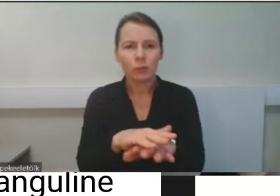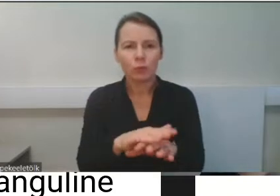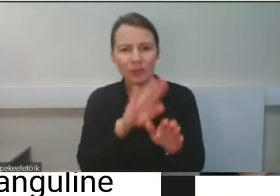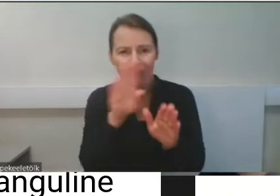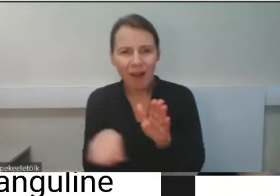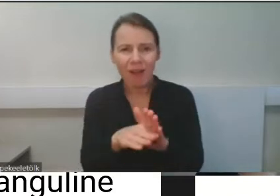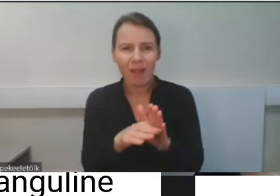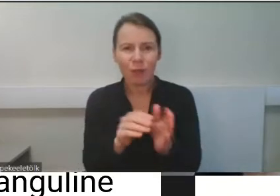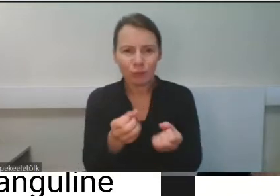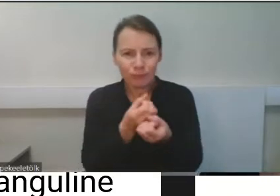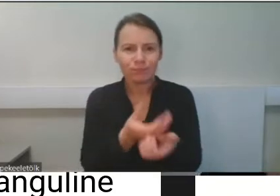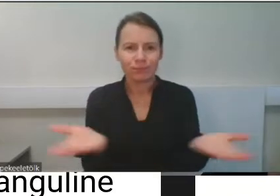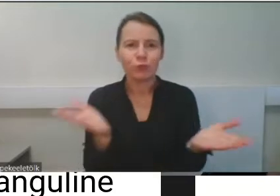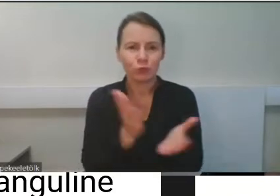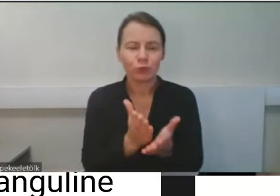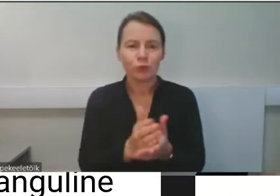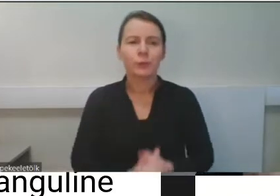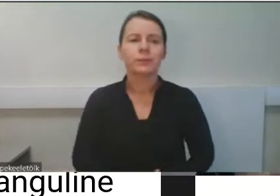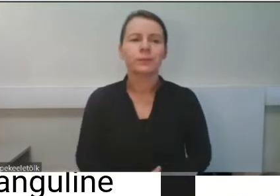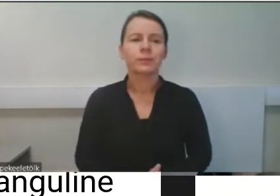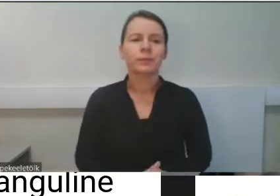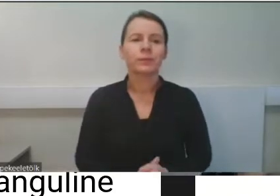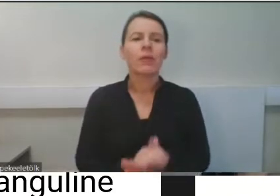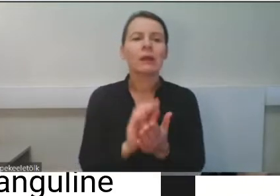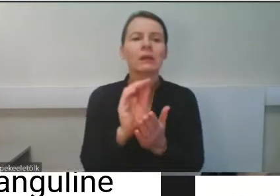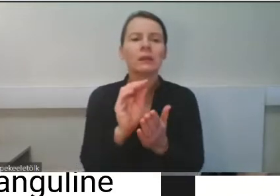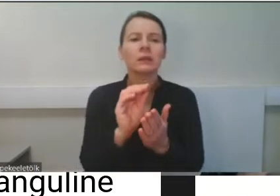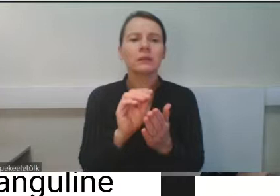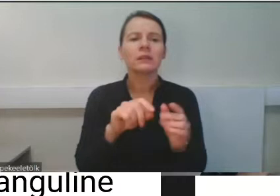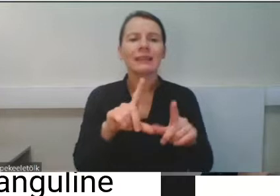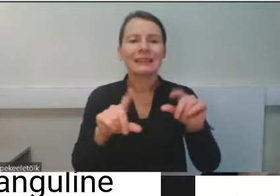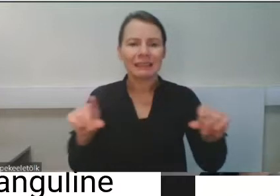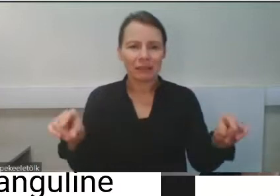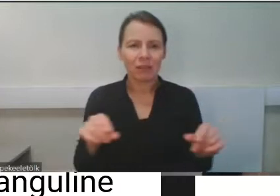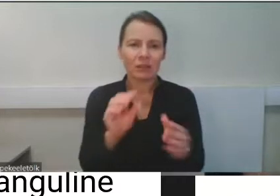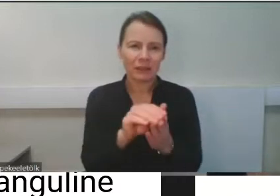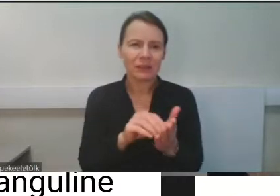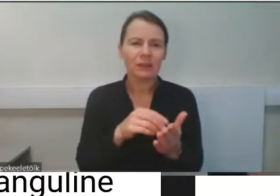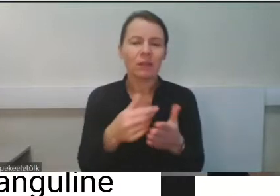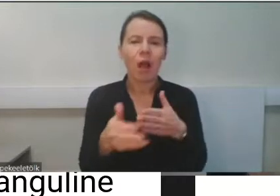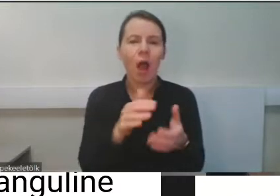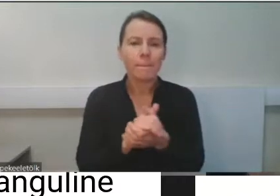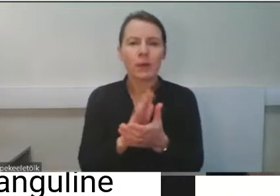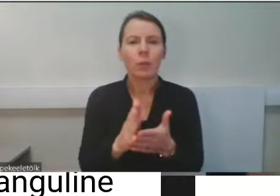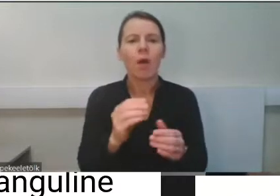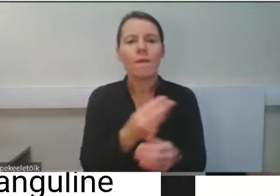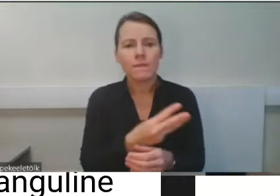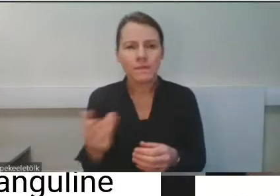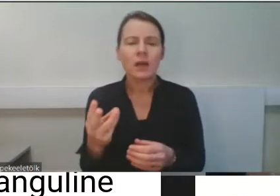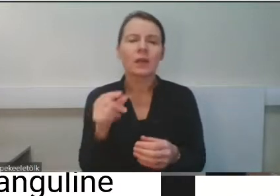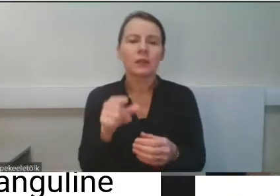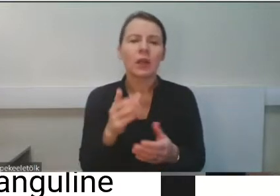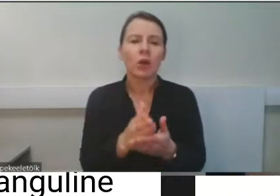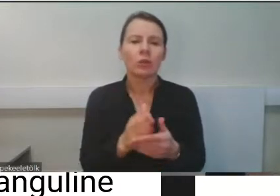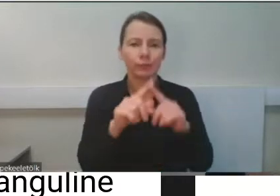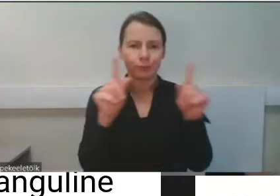registriandmetega kokkupanekut. Et joonisel või slaidil mul ei ole seda küll toodud, aga et näiteks, et tegelikkuses,